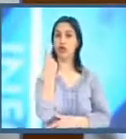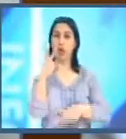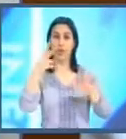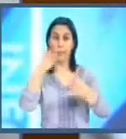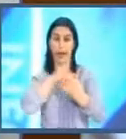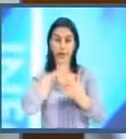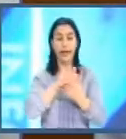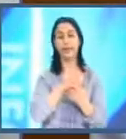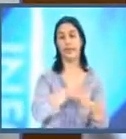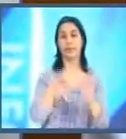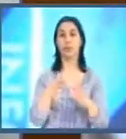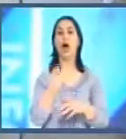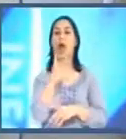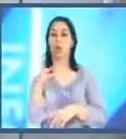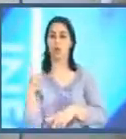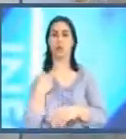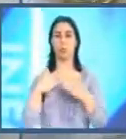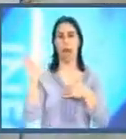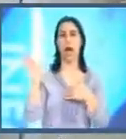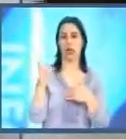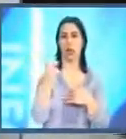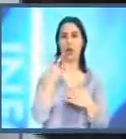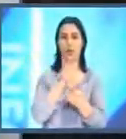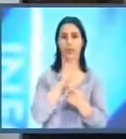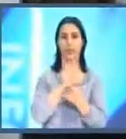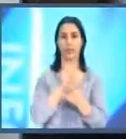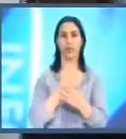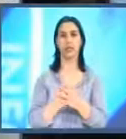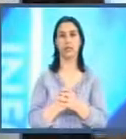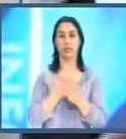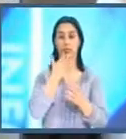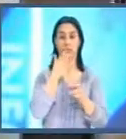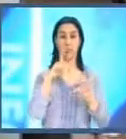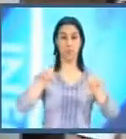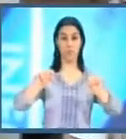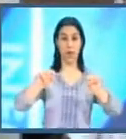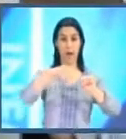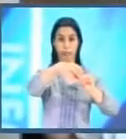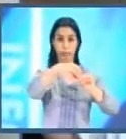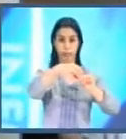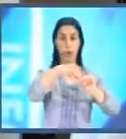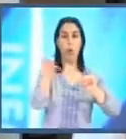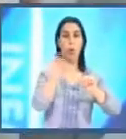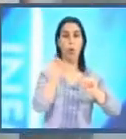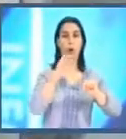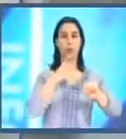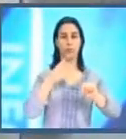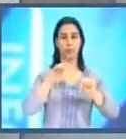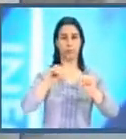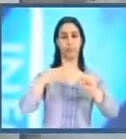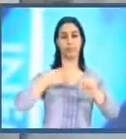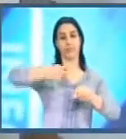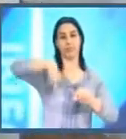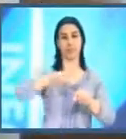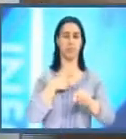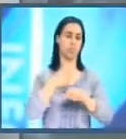algun cas, una mica més dels 12 mesos. Els galindons, la pròtesi de genoll o les circumcisions són les operacions que més